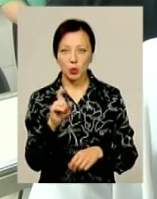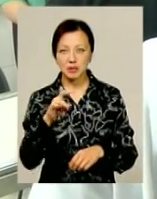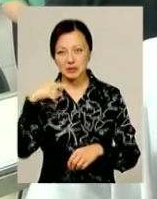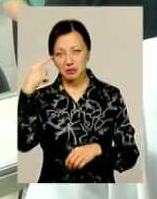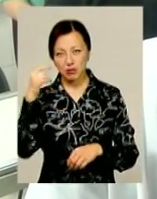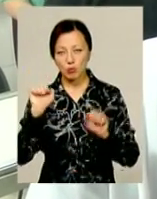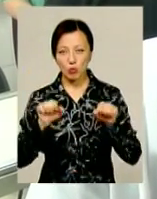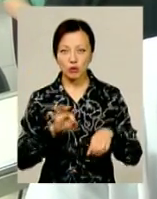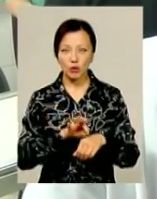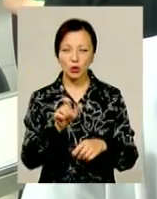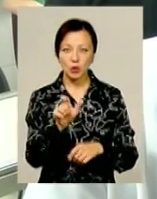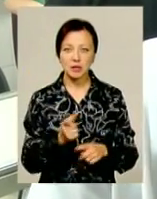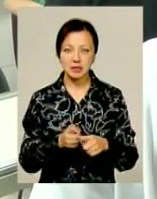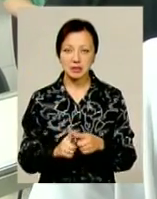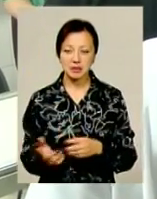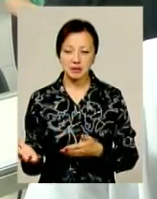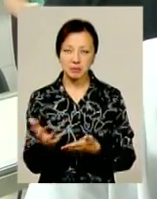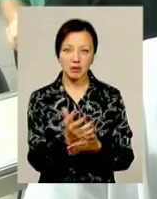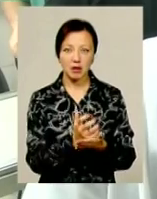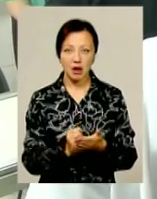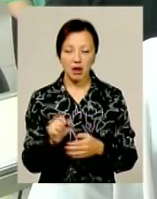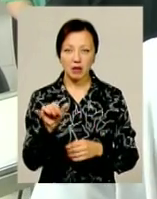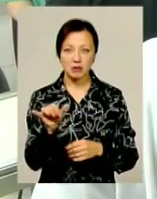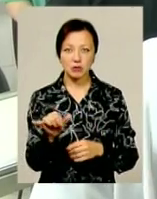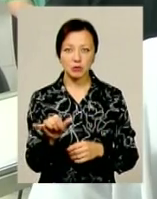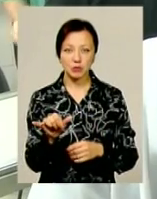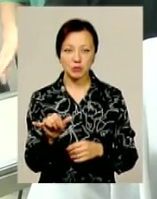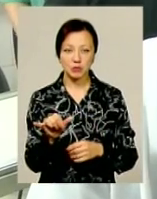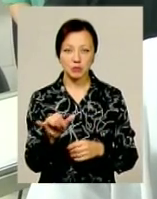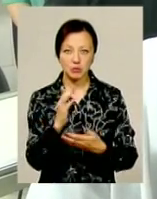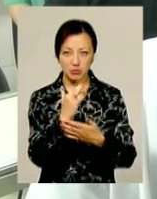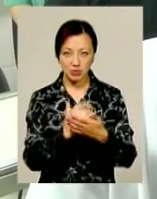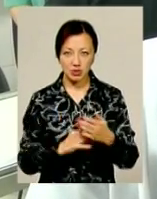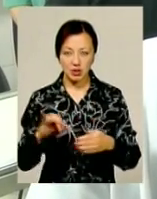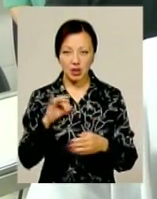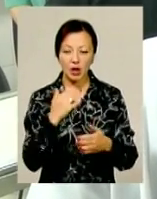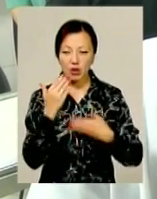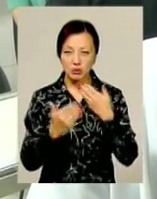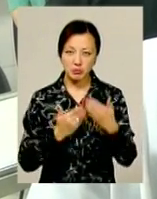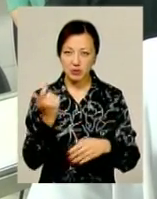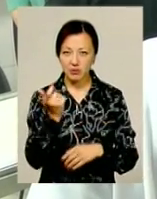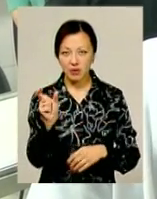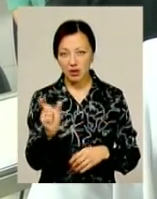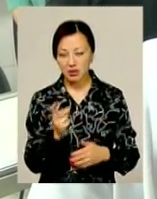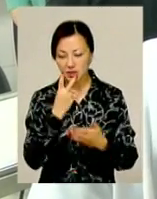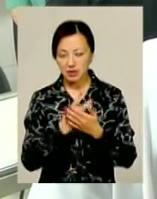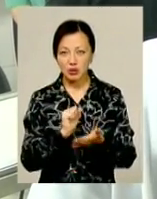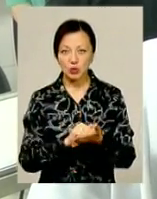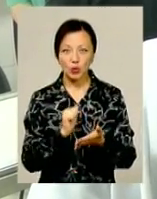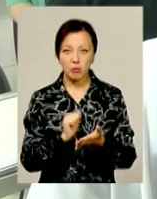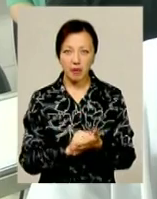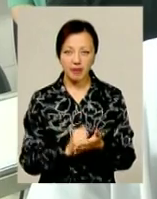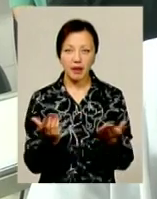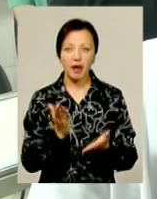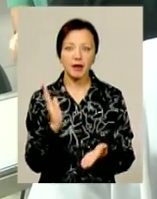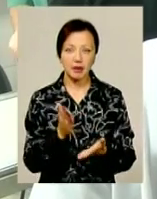обхворіти людина. Це все збирається в анамнезі власника, розпитується, дивимося документи ветеринарні,